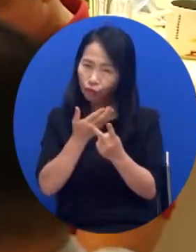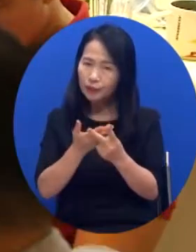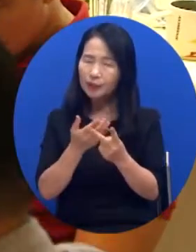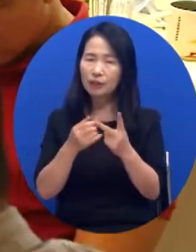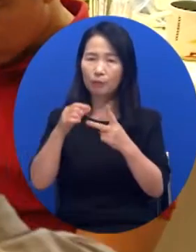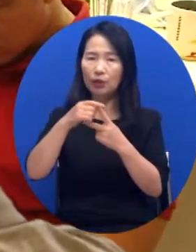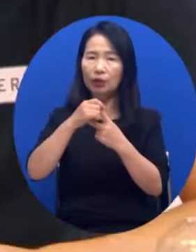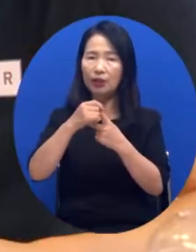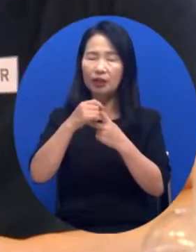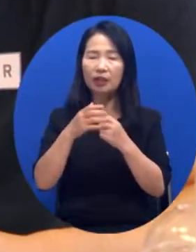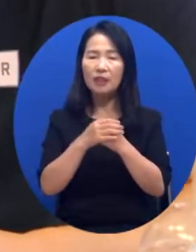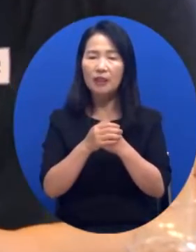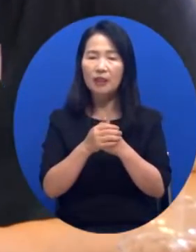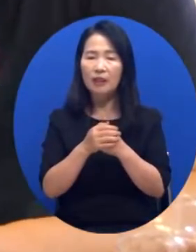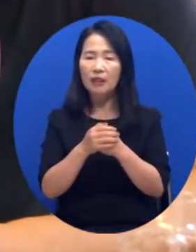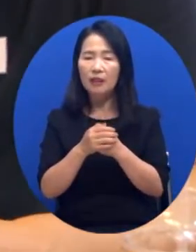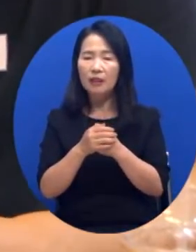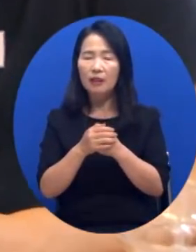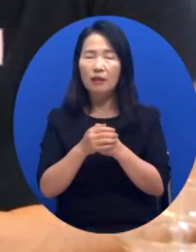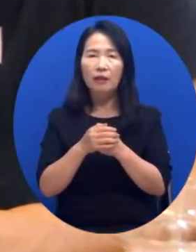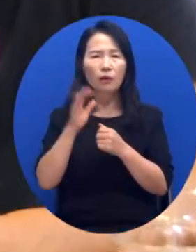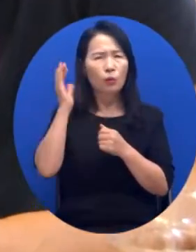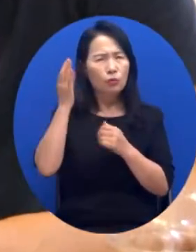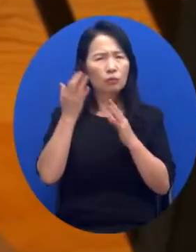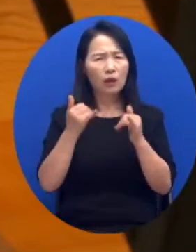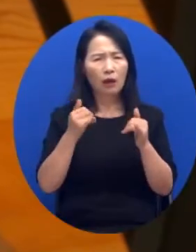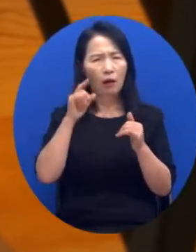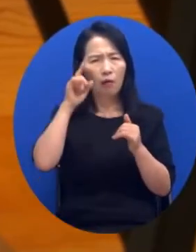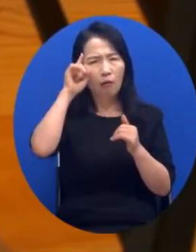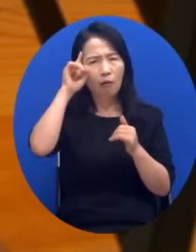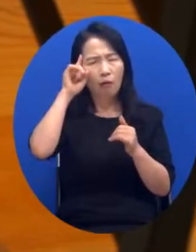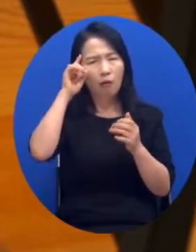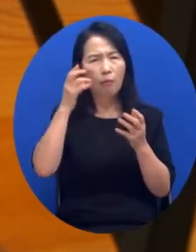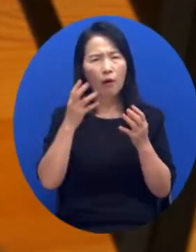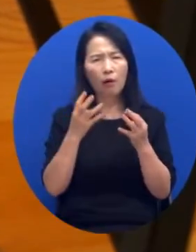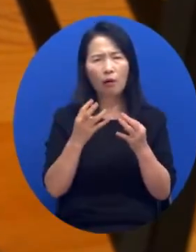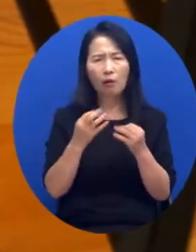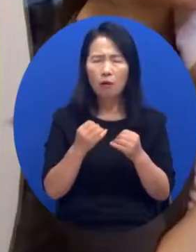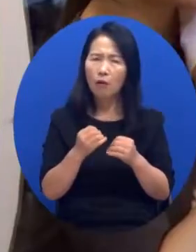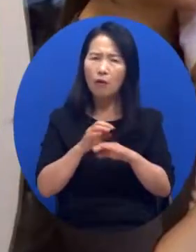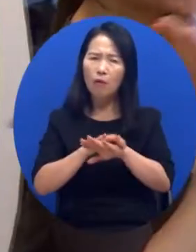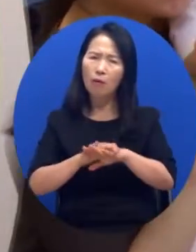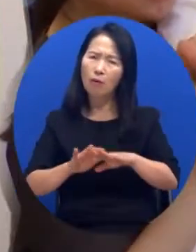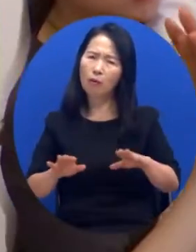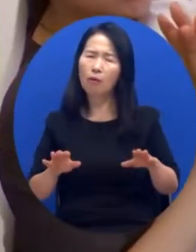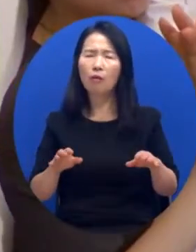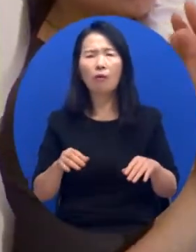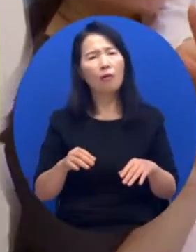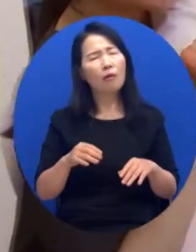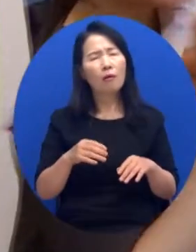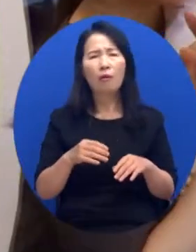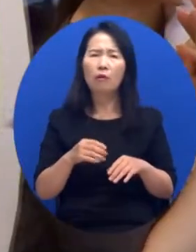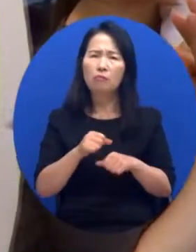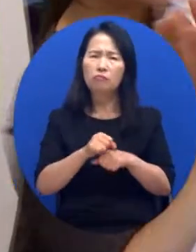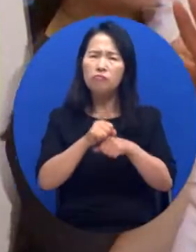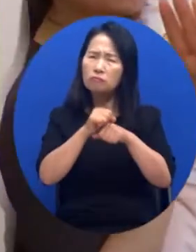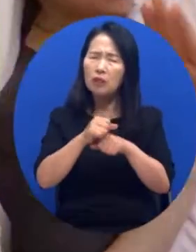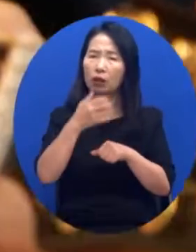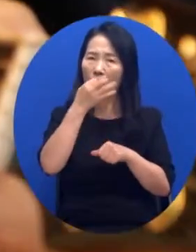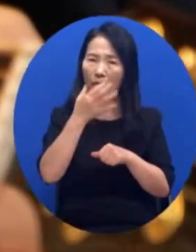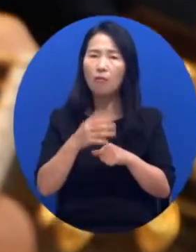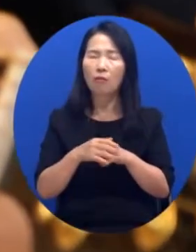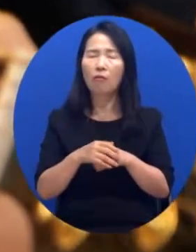번째로는 현대인들이 굉장히 스트레스가 많습니다. 네. 그 스트레스를 풀 수가 없어요. 계속 쌓이기 때문에.